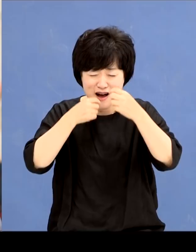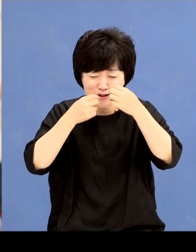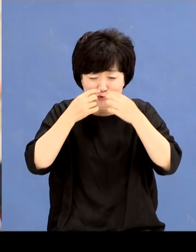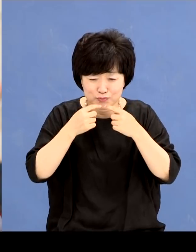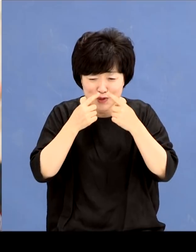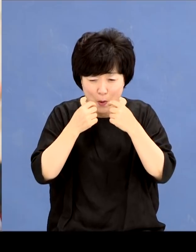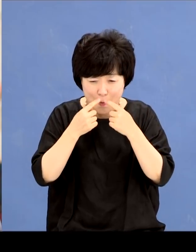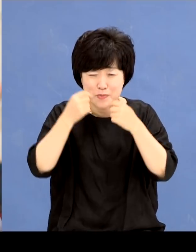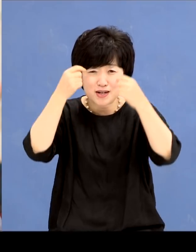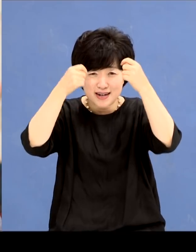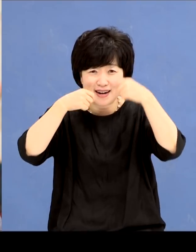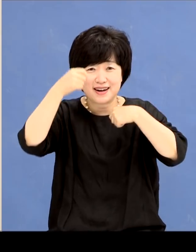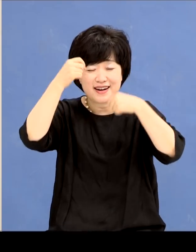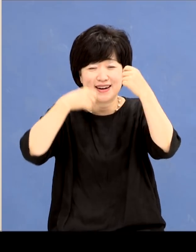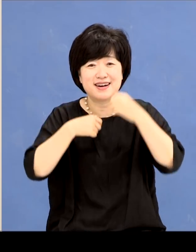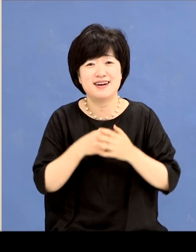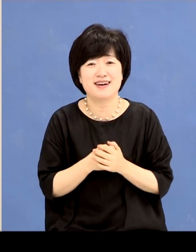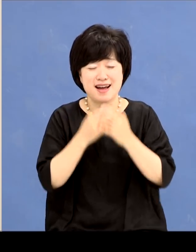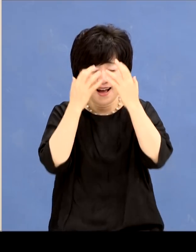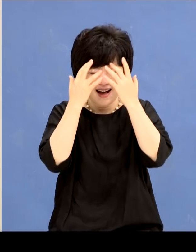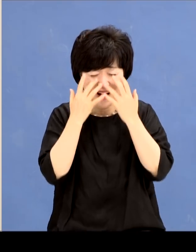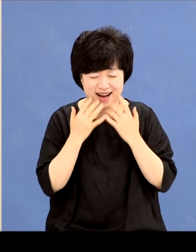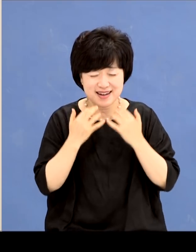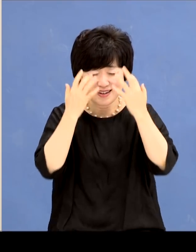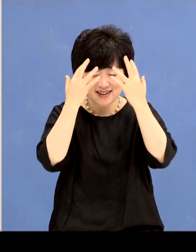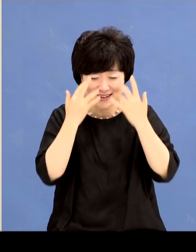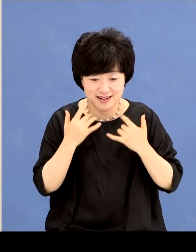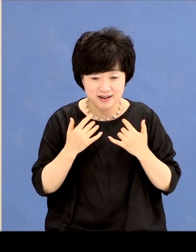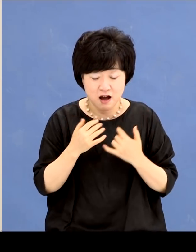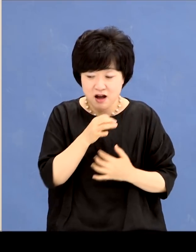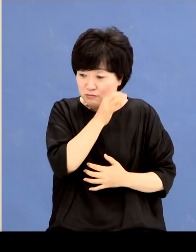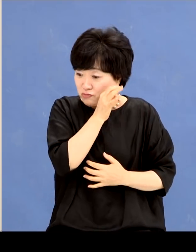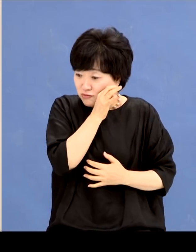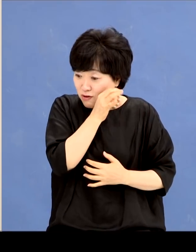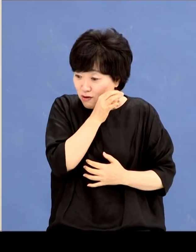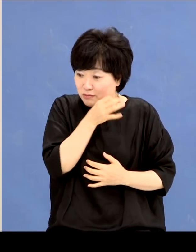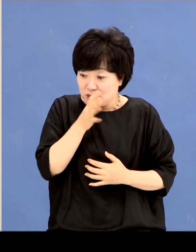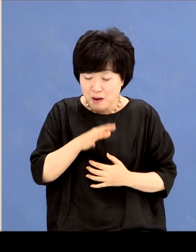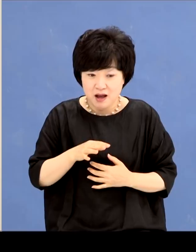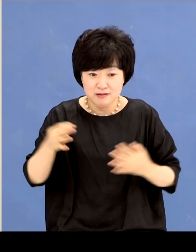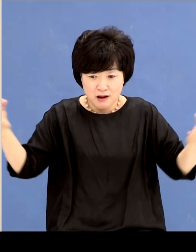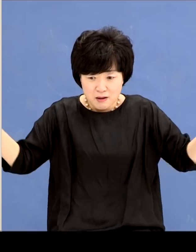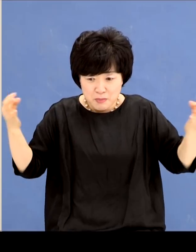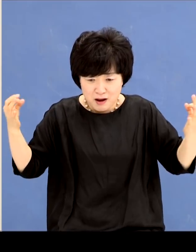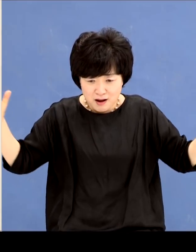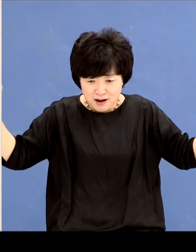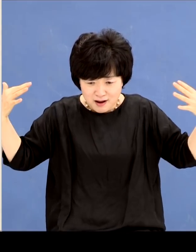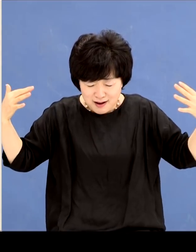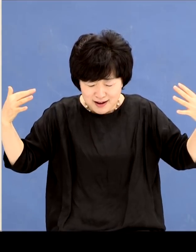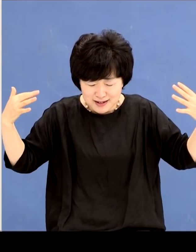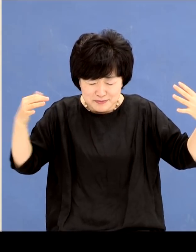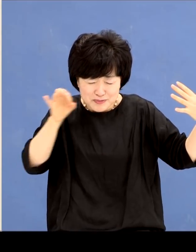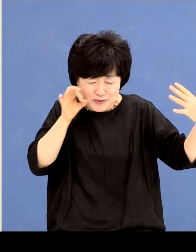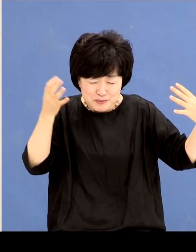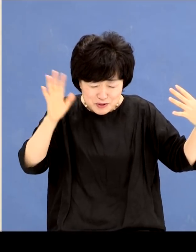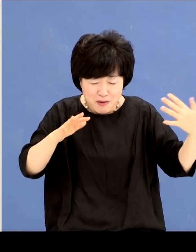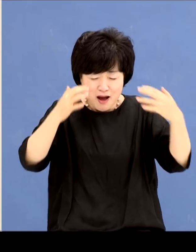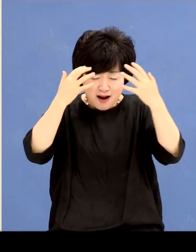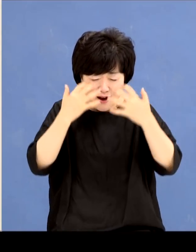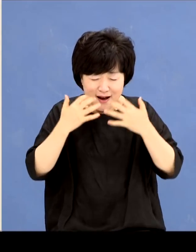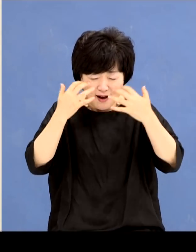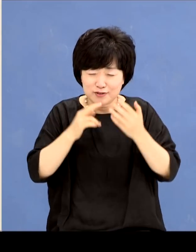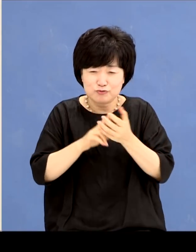듣자마자. 듣자마자. 네. 와, 뭐 너무 부끄러웠지만요. 그걸 숨길 수가 없더라고요. 네. 그러면서 제가